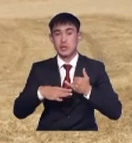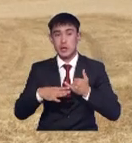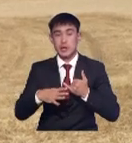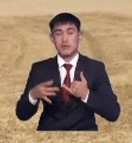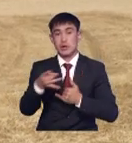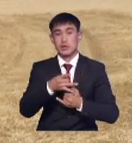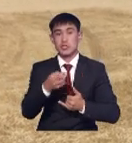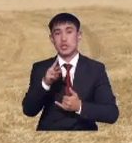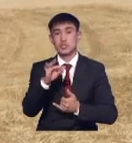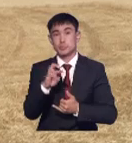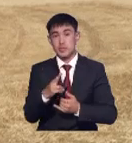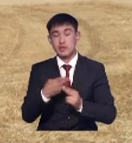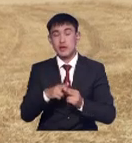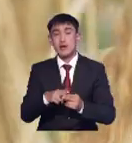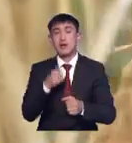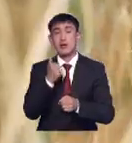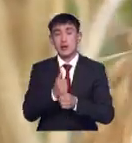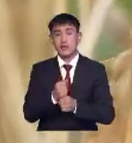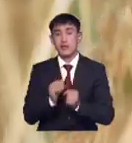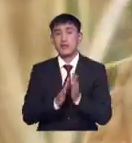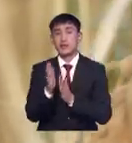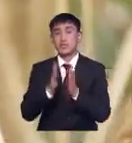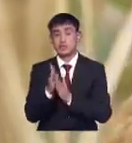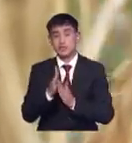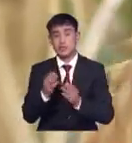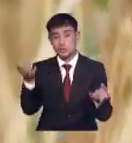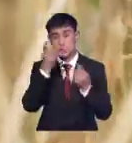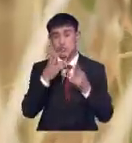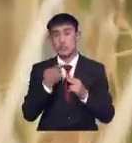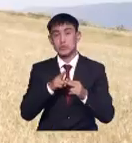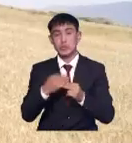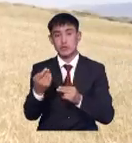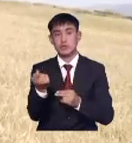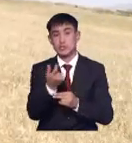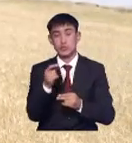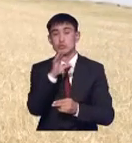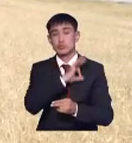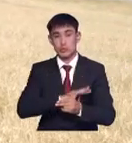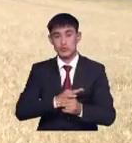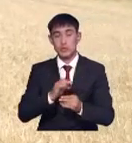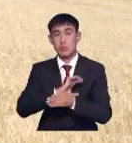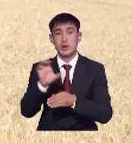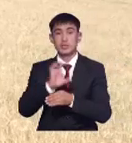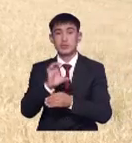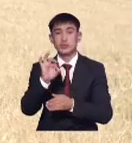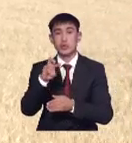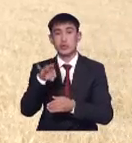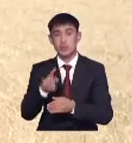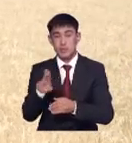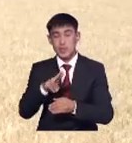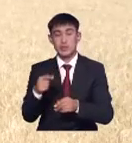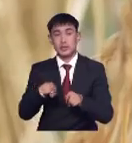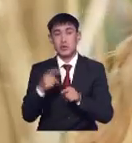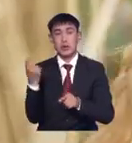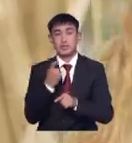в районе, ячмень является основным видом выращиваемых культур, поскольку его зерно используется для производства солода. Одним из